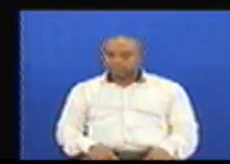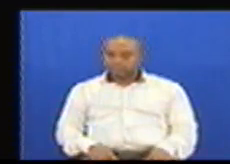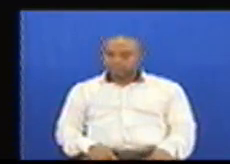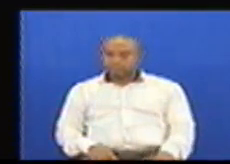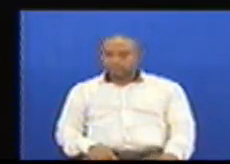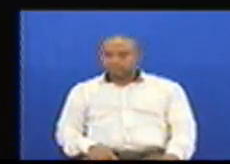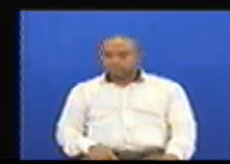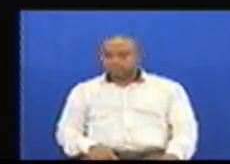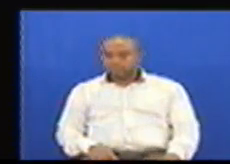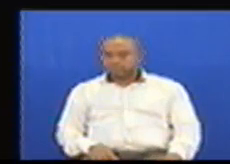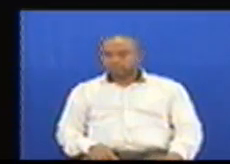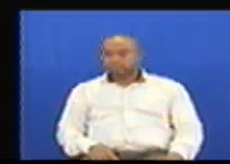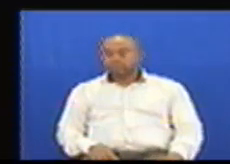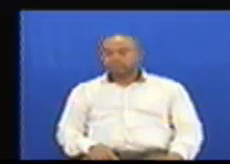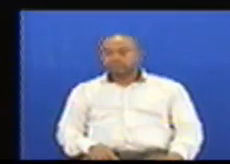Asante sana.